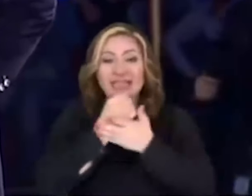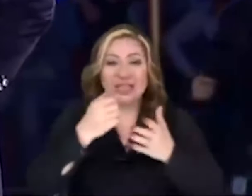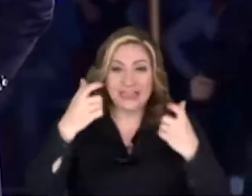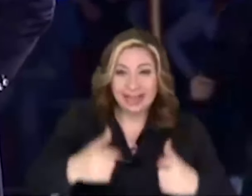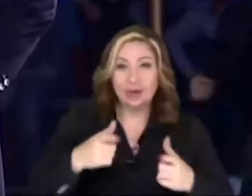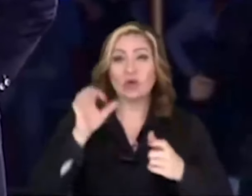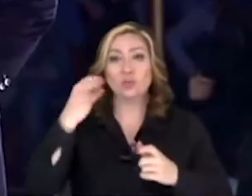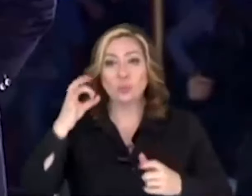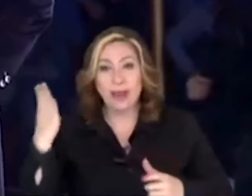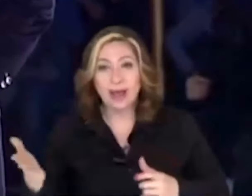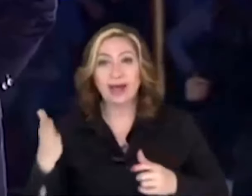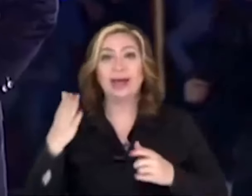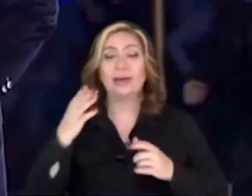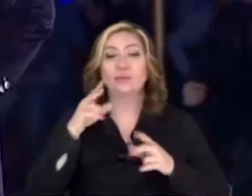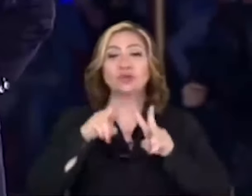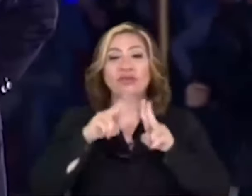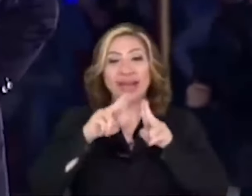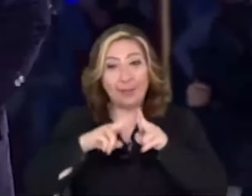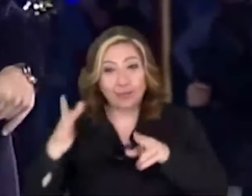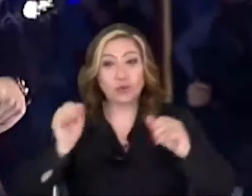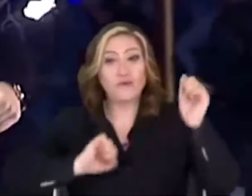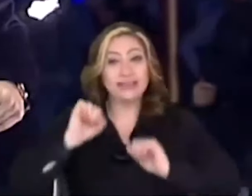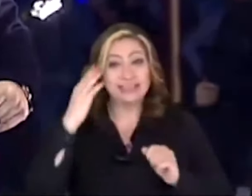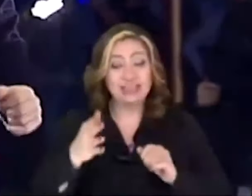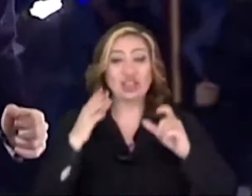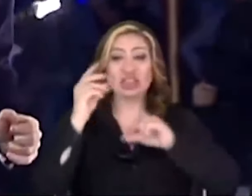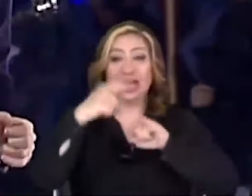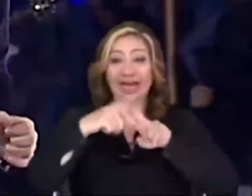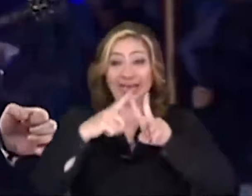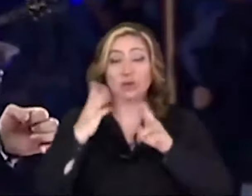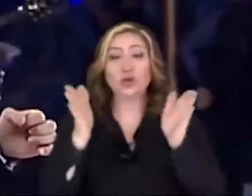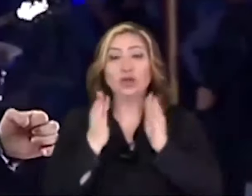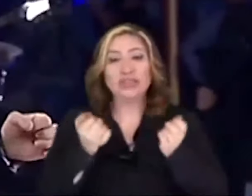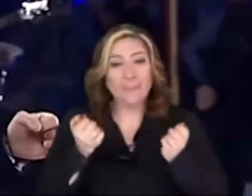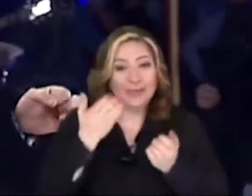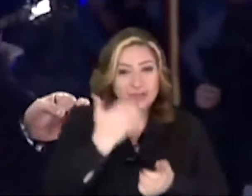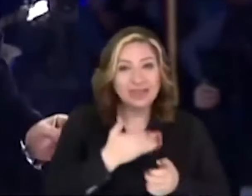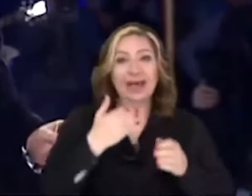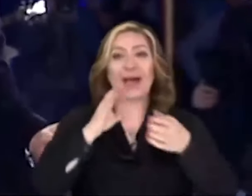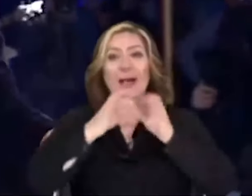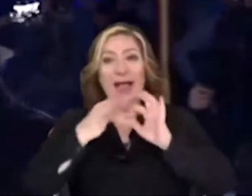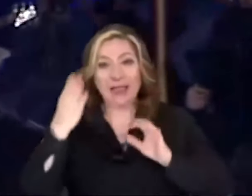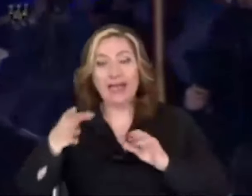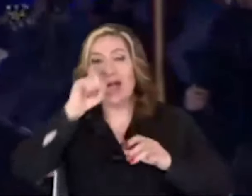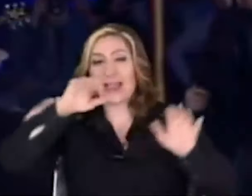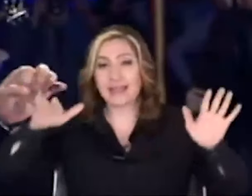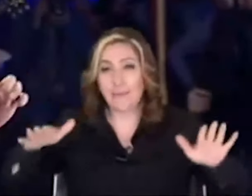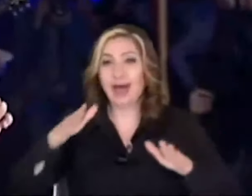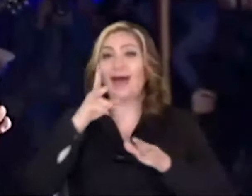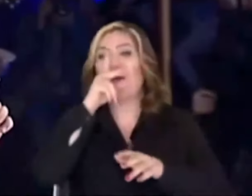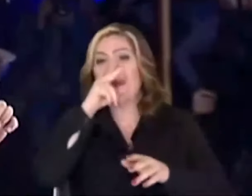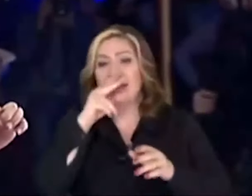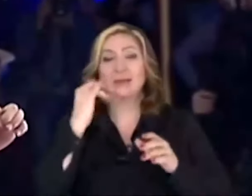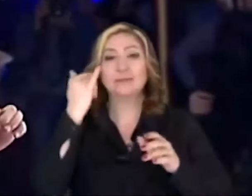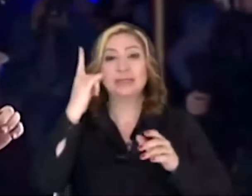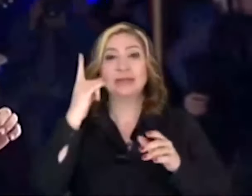Yeşilkent, Gümüşpalat, Deniz Köşkler, Mustafa Kemal Paşa, Üniversite, Cihangir, Küçükçekmece ilçesi, Halkalı Merkez, Kartal Tepe, Kanarya